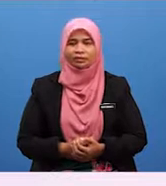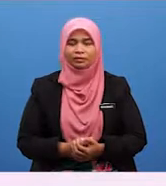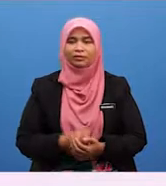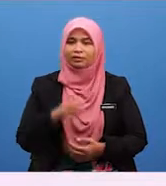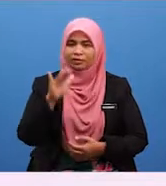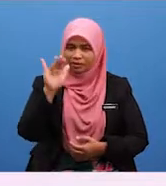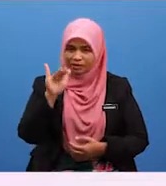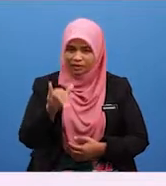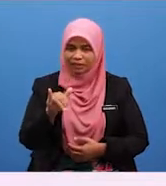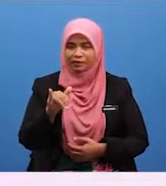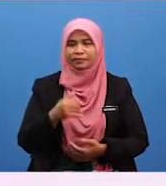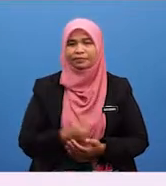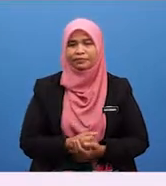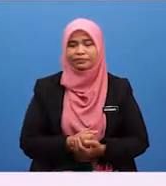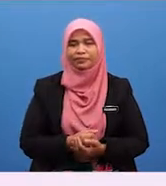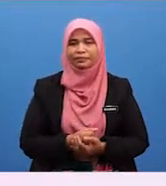Ya, sudah tentu.